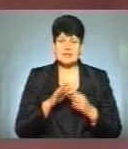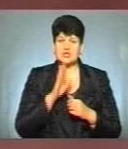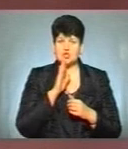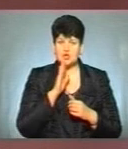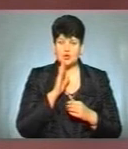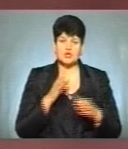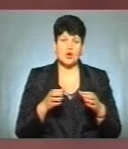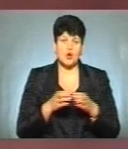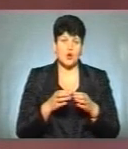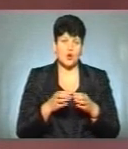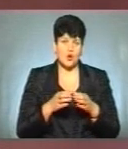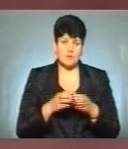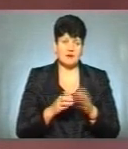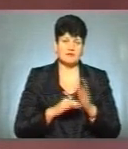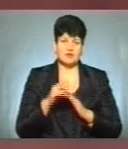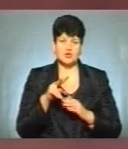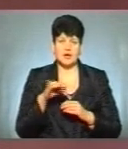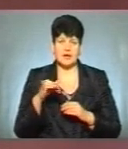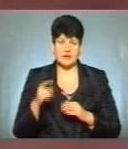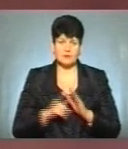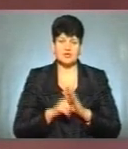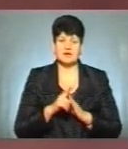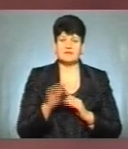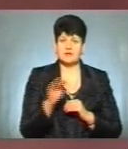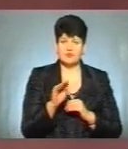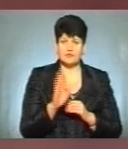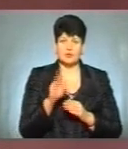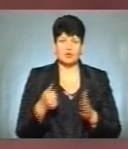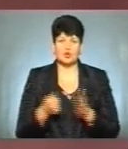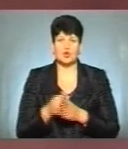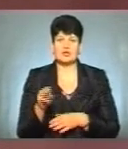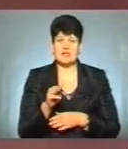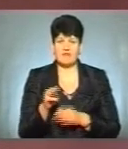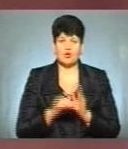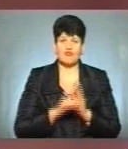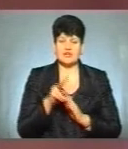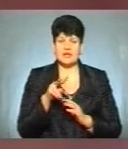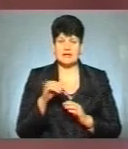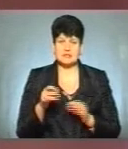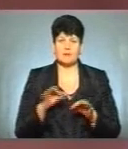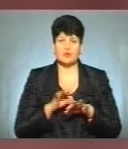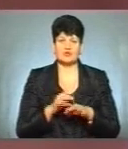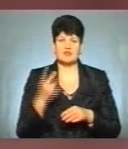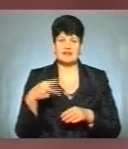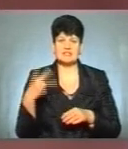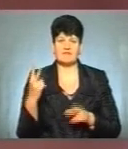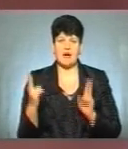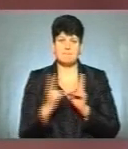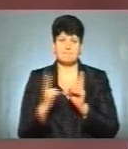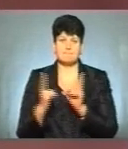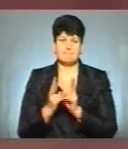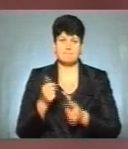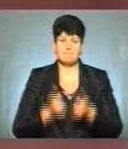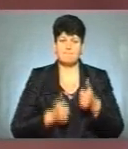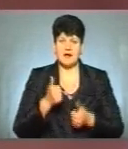Вищої ліги з гандболу стартував у жовтні та триватиме до травня. У вищій лізі проведуть 22 матчі. Вперше